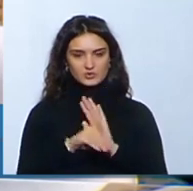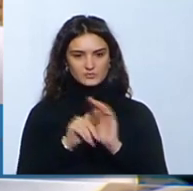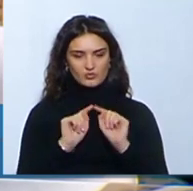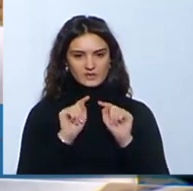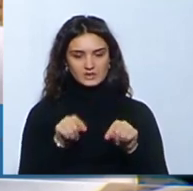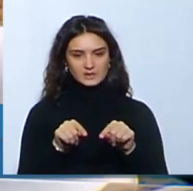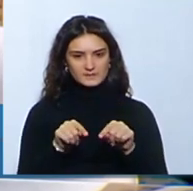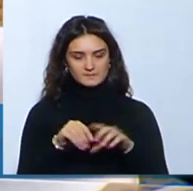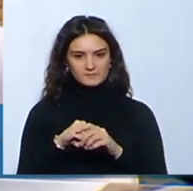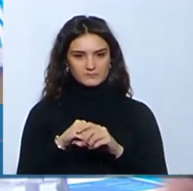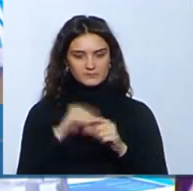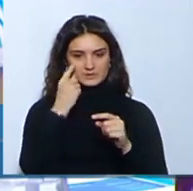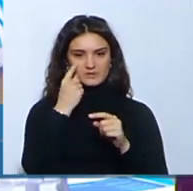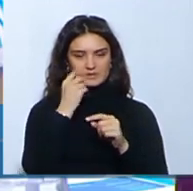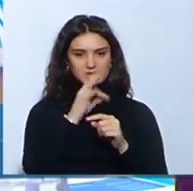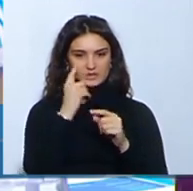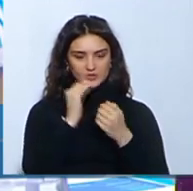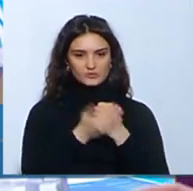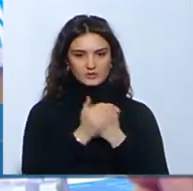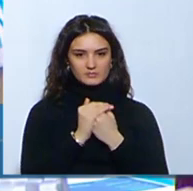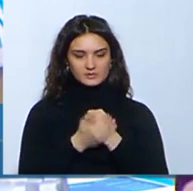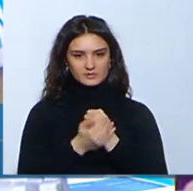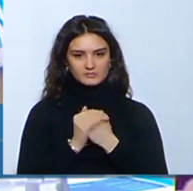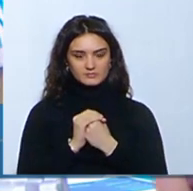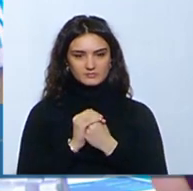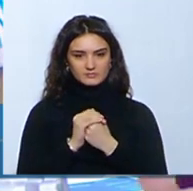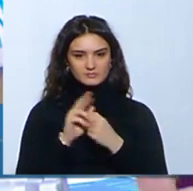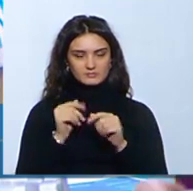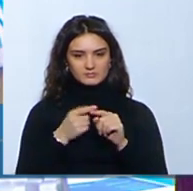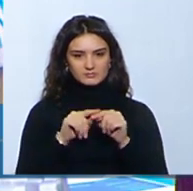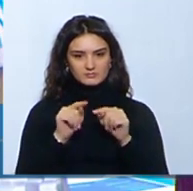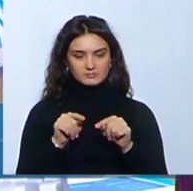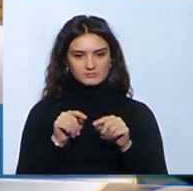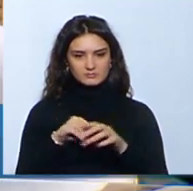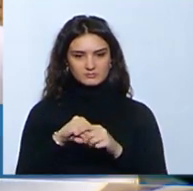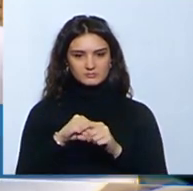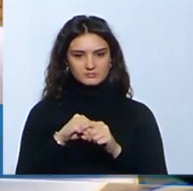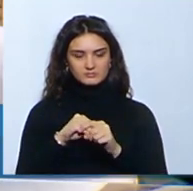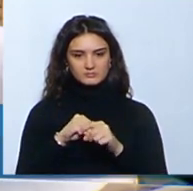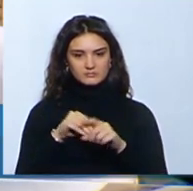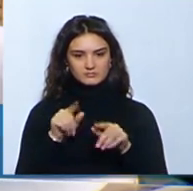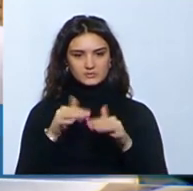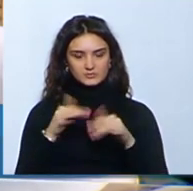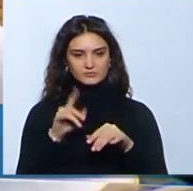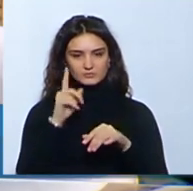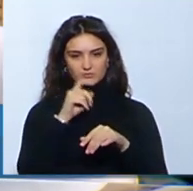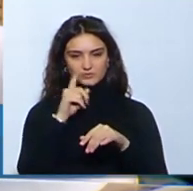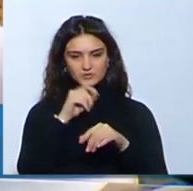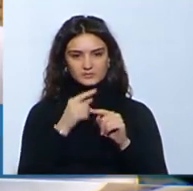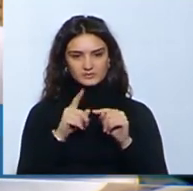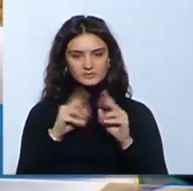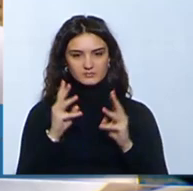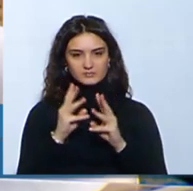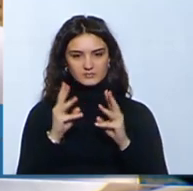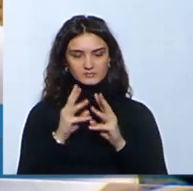მოხვედრილი თვალის ამ ქსოვილებზე. და აქცენტს ვაკეთებთ აქ უკვე მჟავით და ტუტის